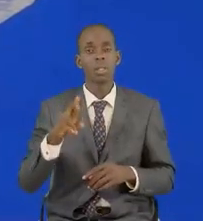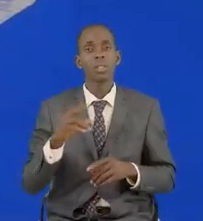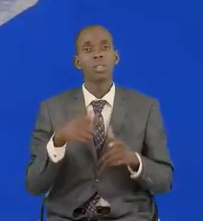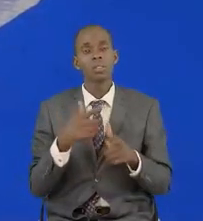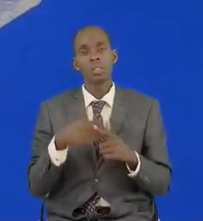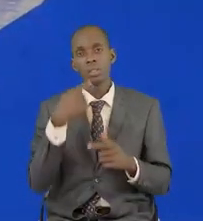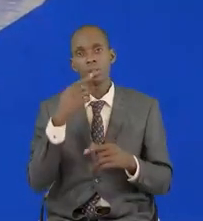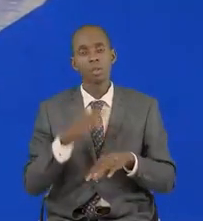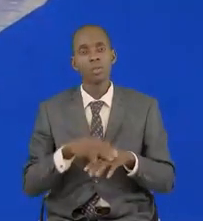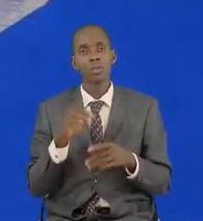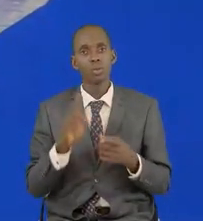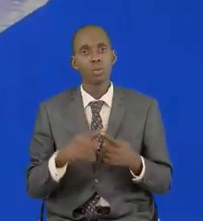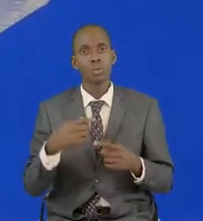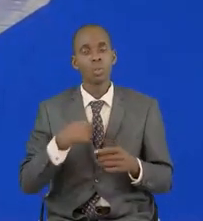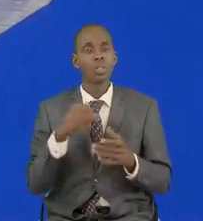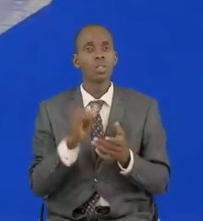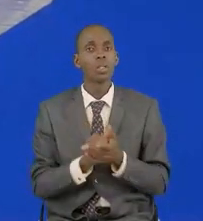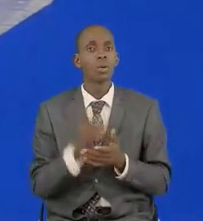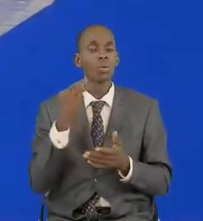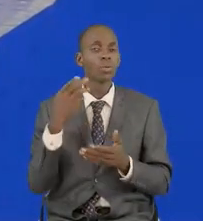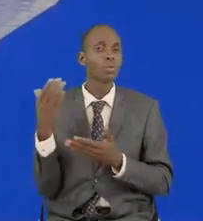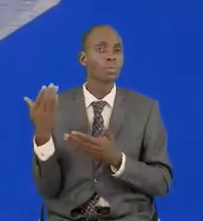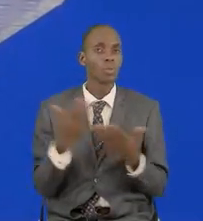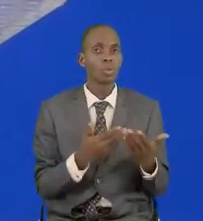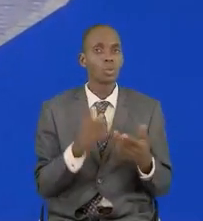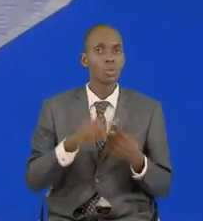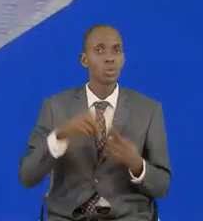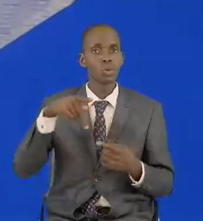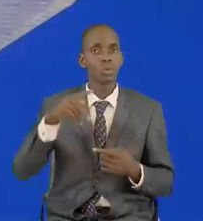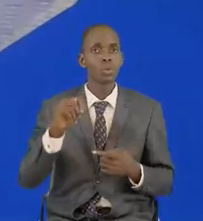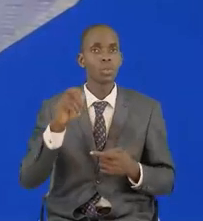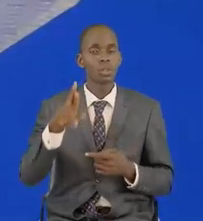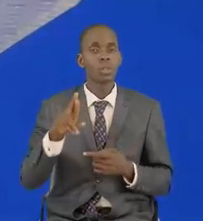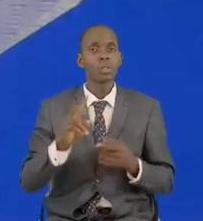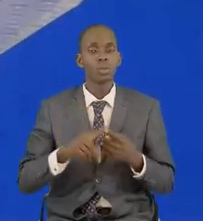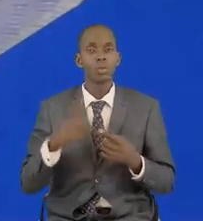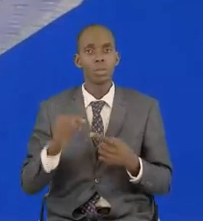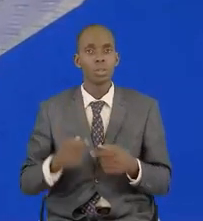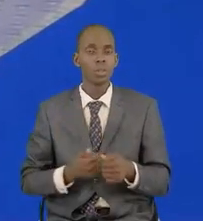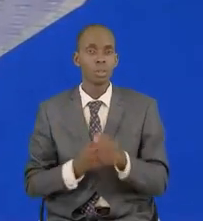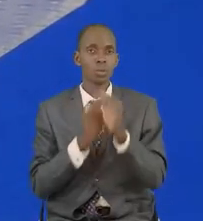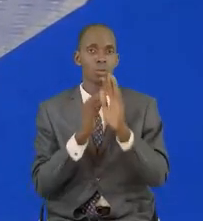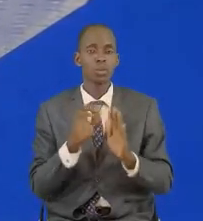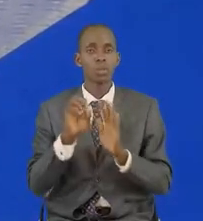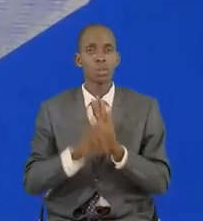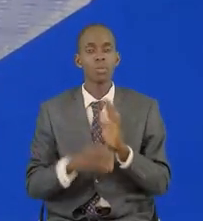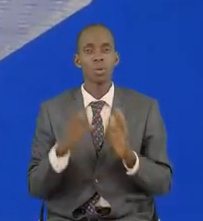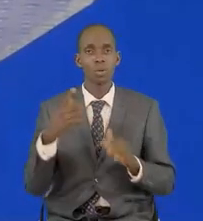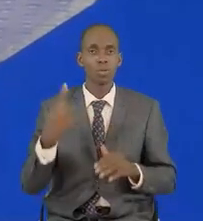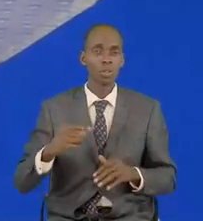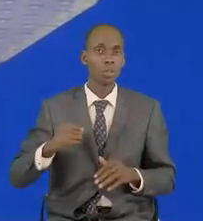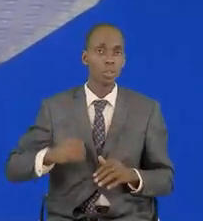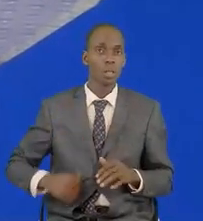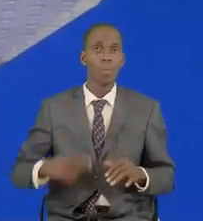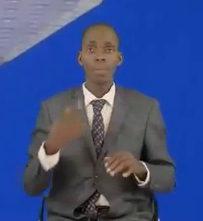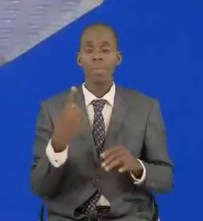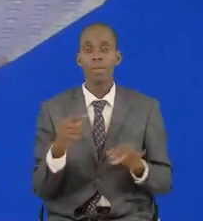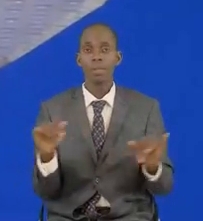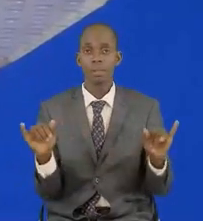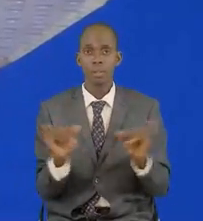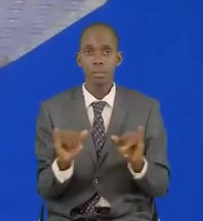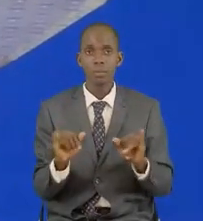car celui qui a fait des pieds la porte des cirques concis a aussi